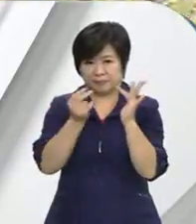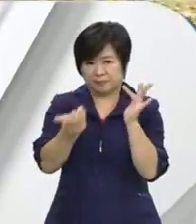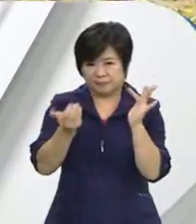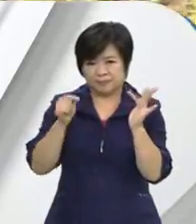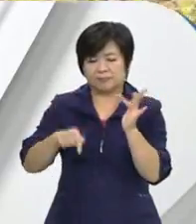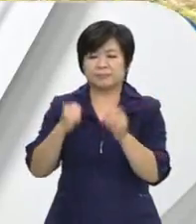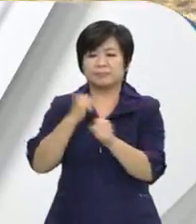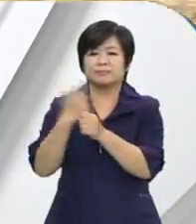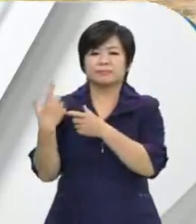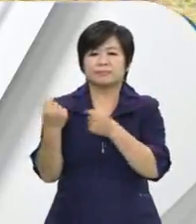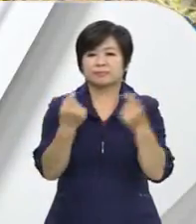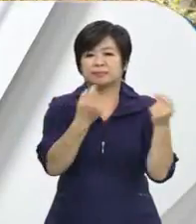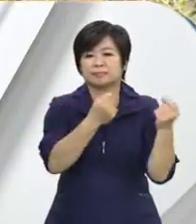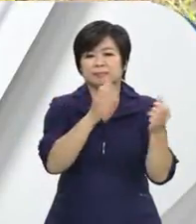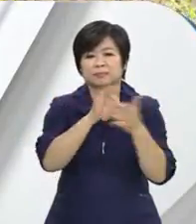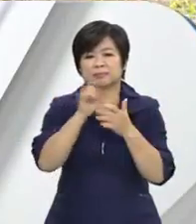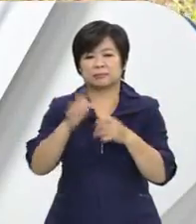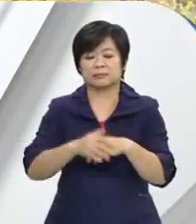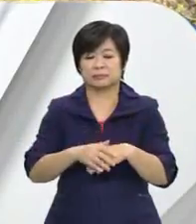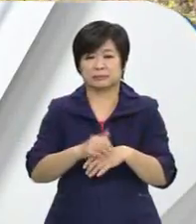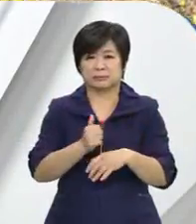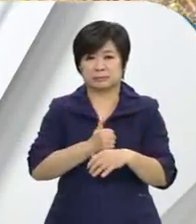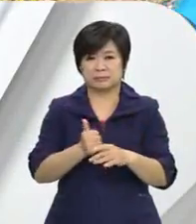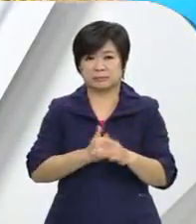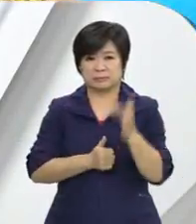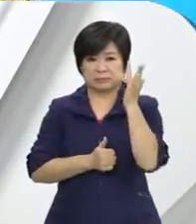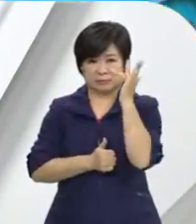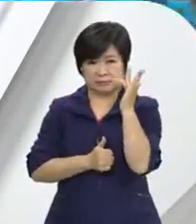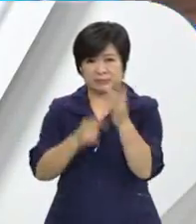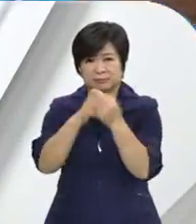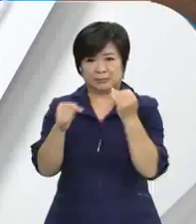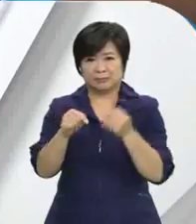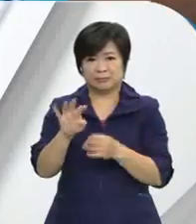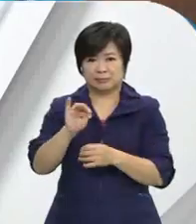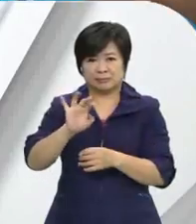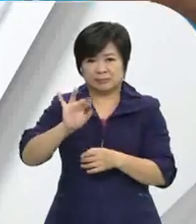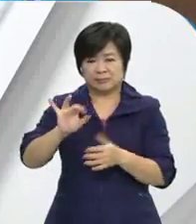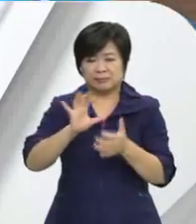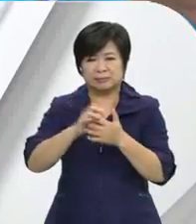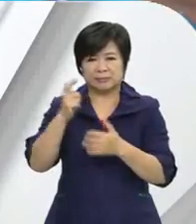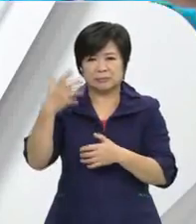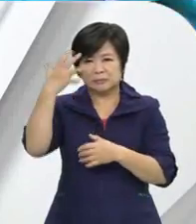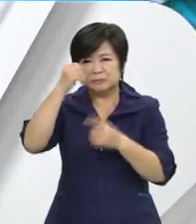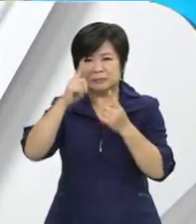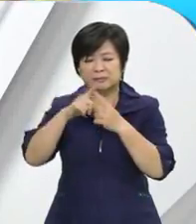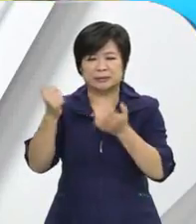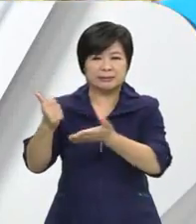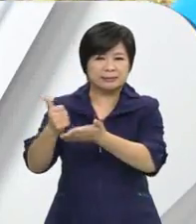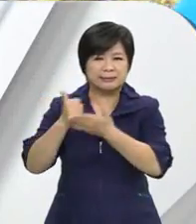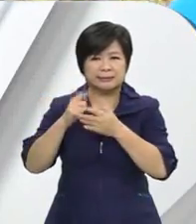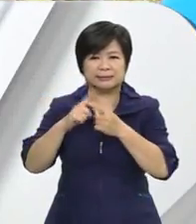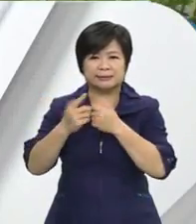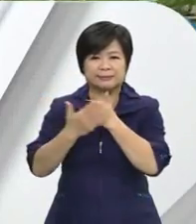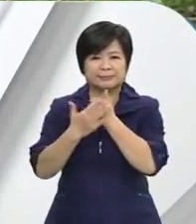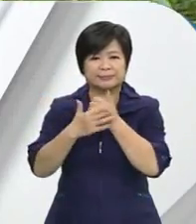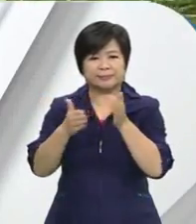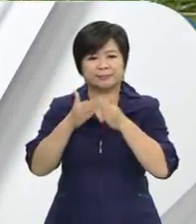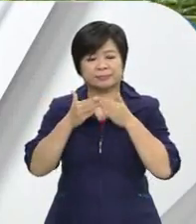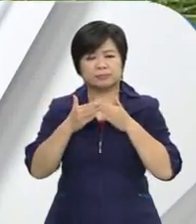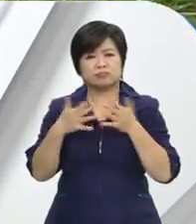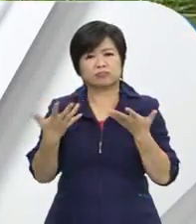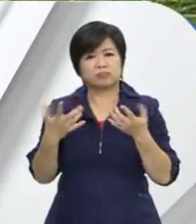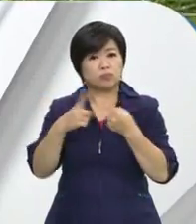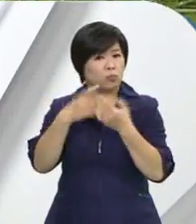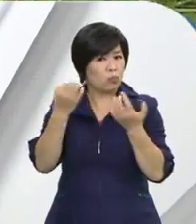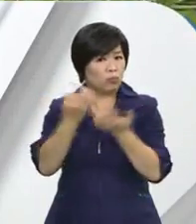头，不过总有几百头梨树的果叶，老农民不像管理来作为养。因在农村的年龄管